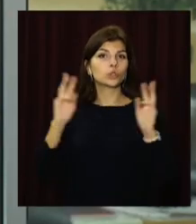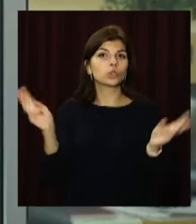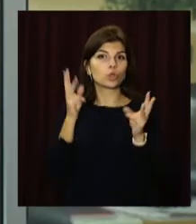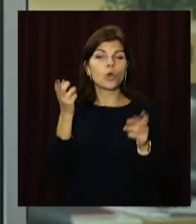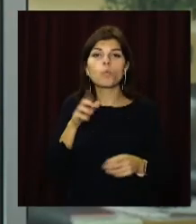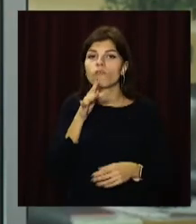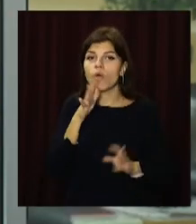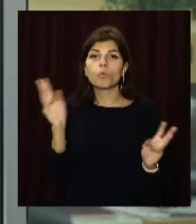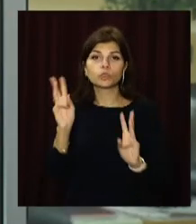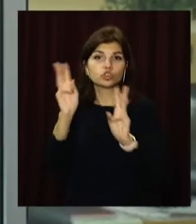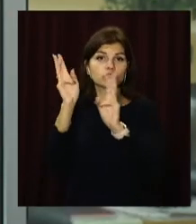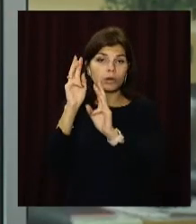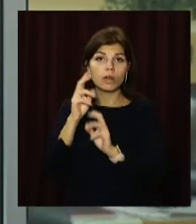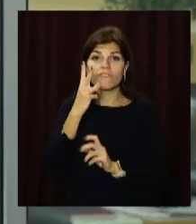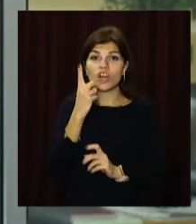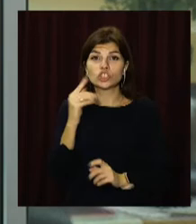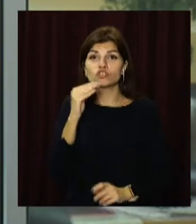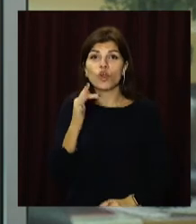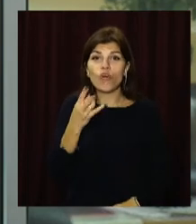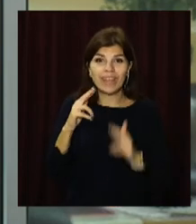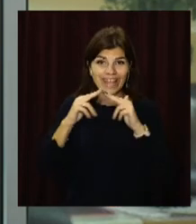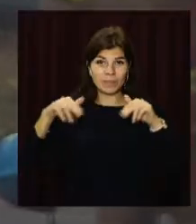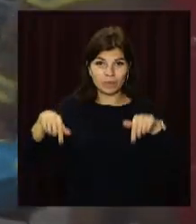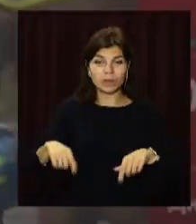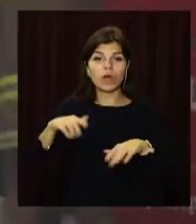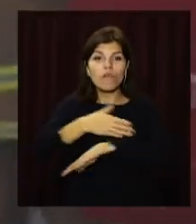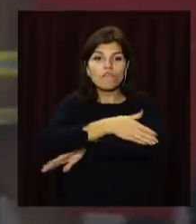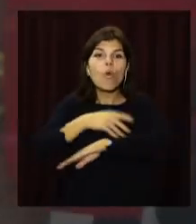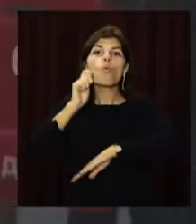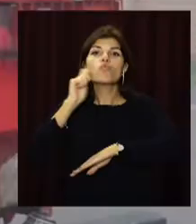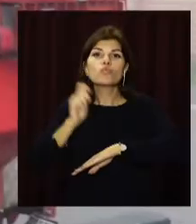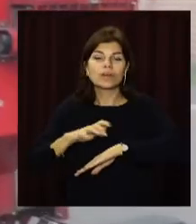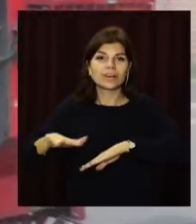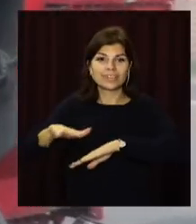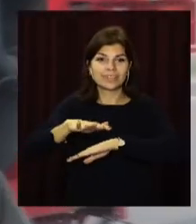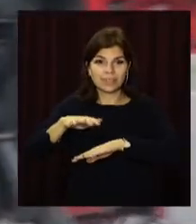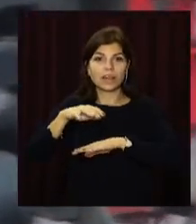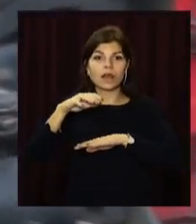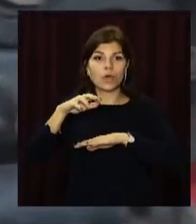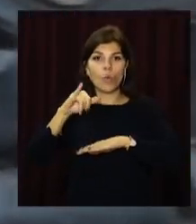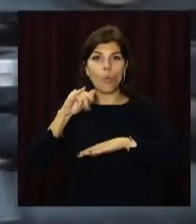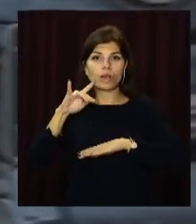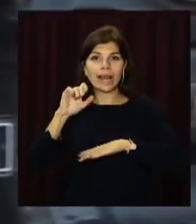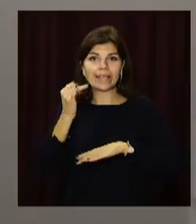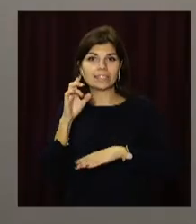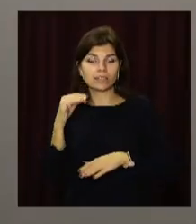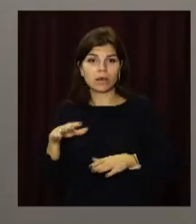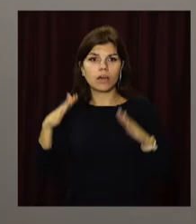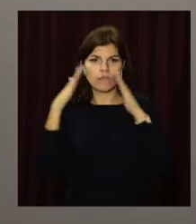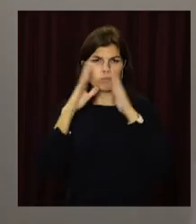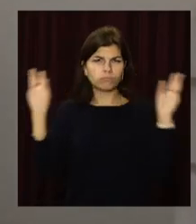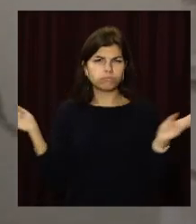час пожежі. У Дніпрі 21 жовтня по вулиці Українській зайнялася одна із 6 квартир одноповерхового